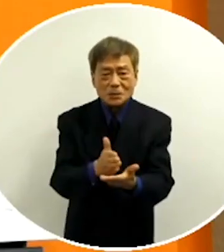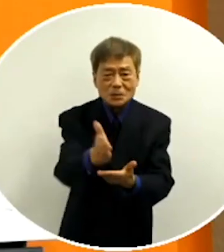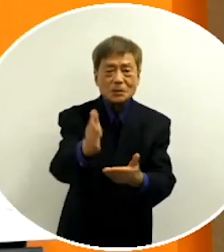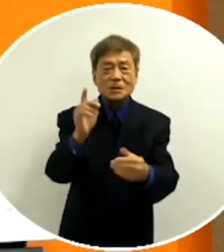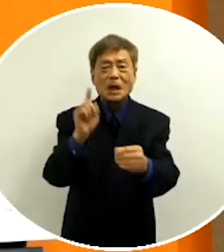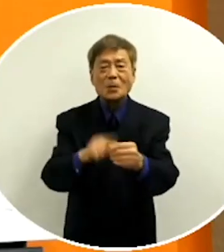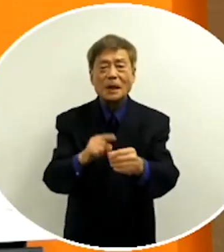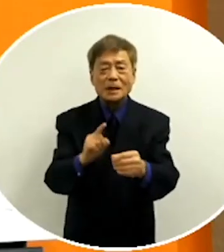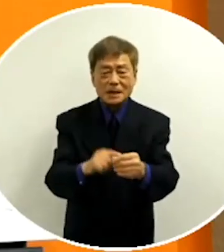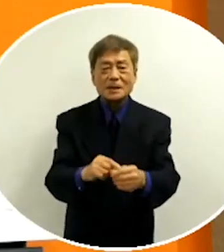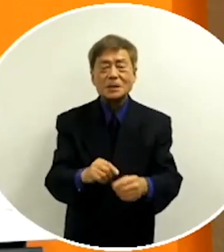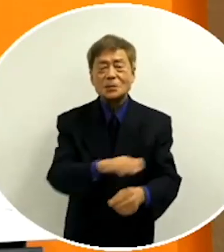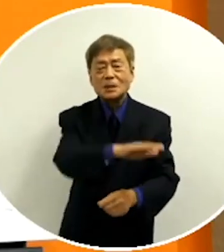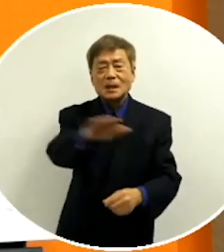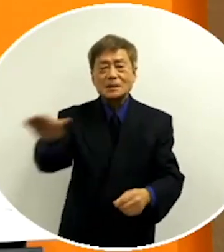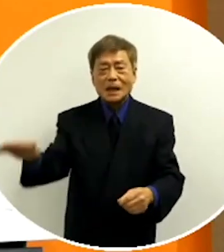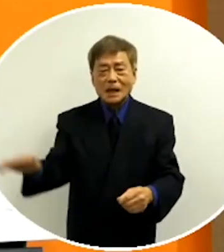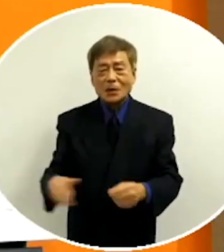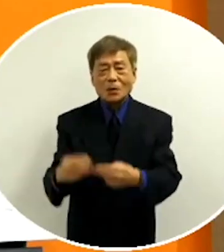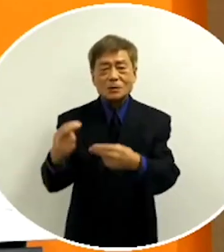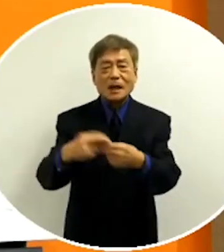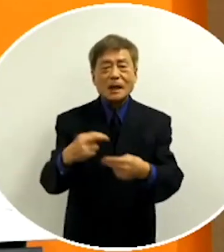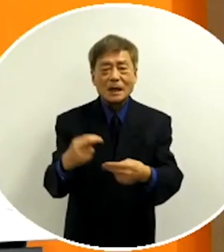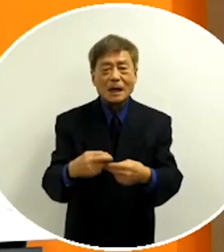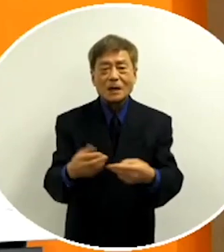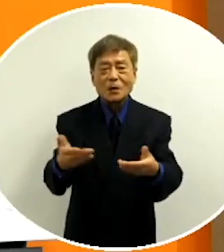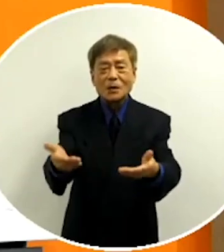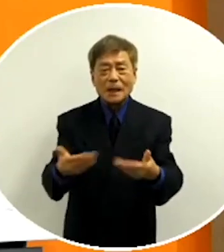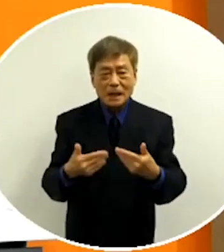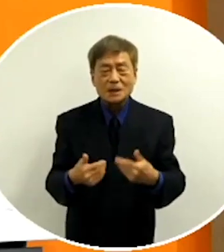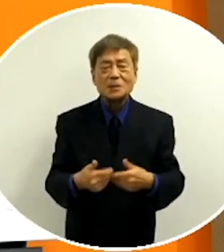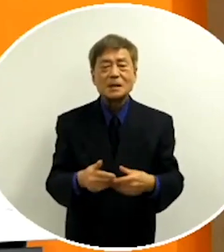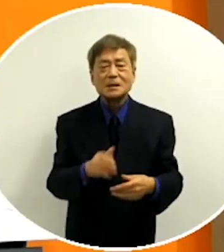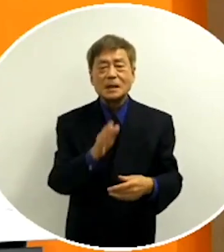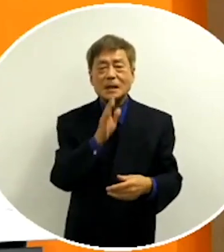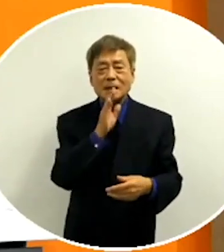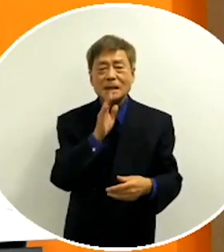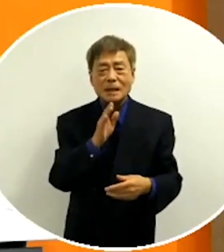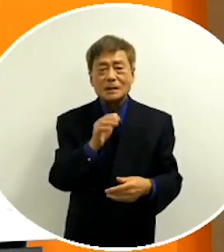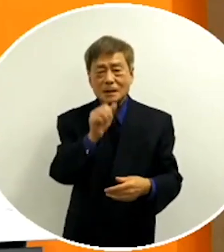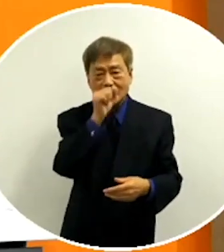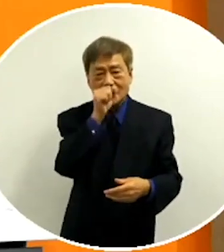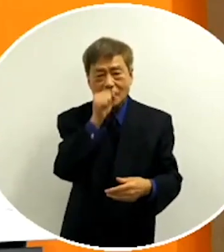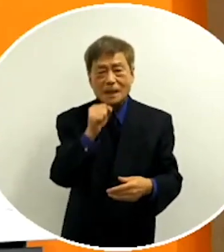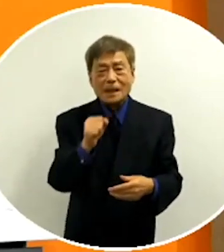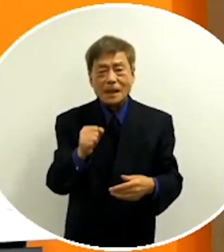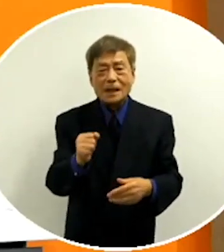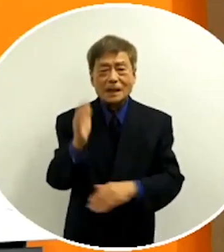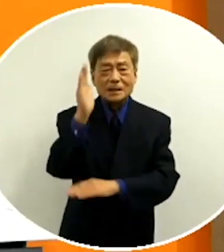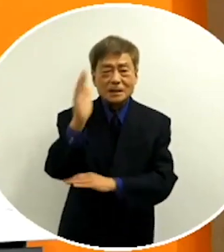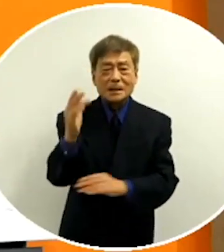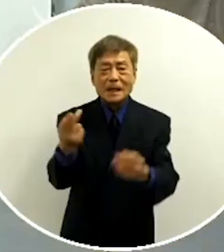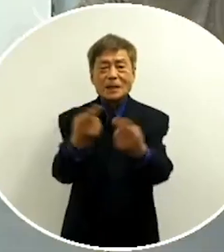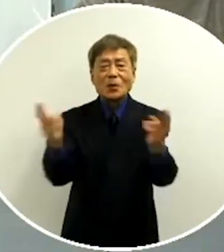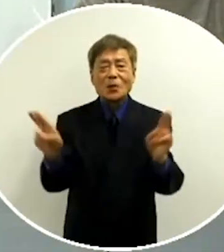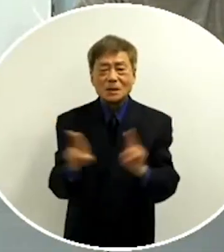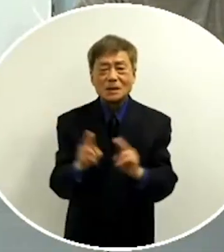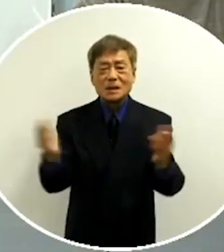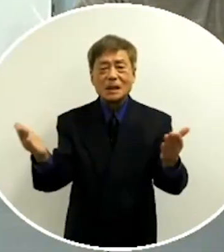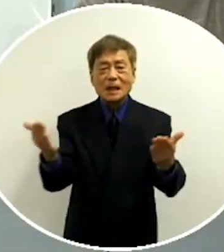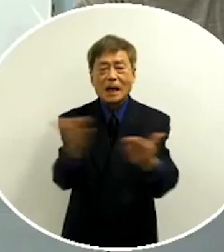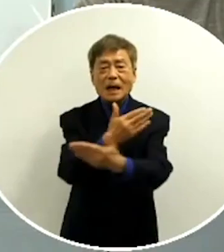参加できているということを実感していただけるようよねそういう政党にぜひしていきたいと